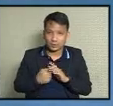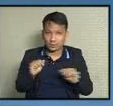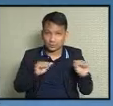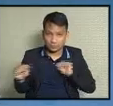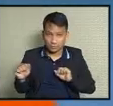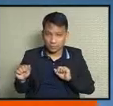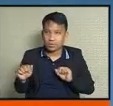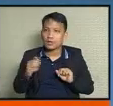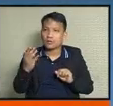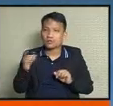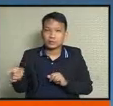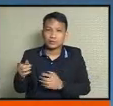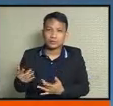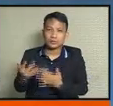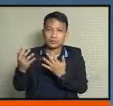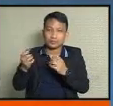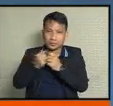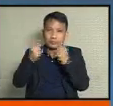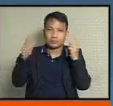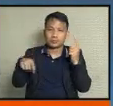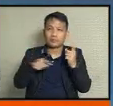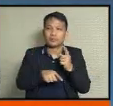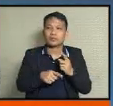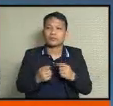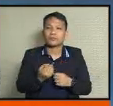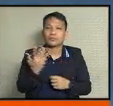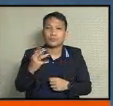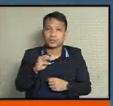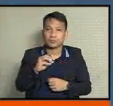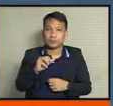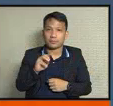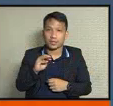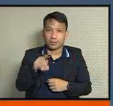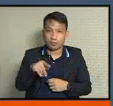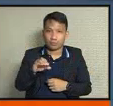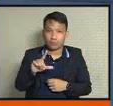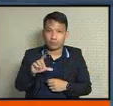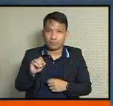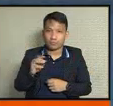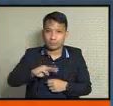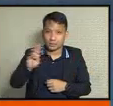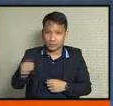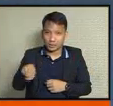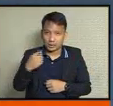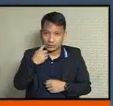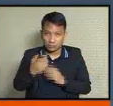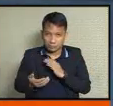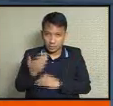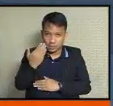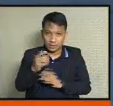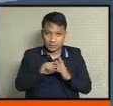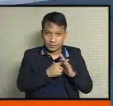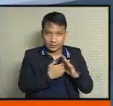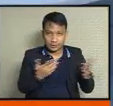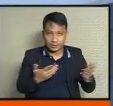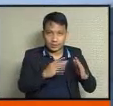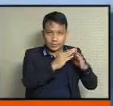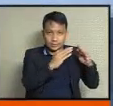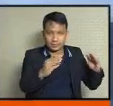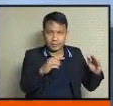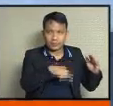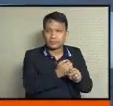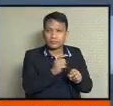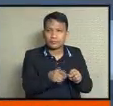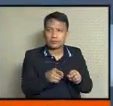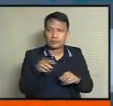Simulan natin ang aksyon sa sunog na gumising sa mga taga-Sampaloc, Manila kanina madaling araw. Sinasabing nagmulang apoy sa isang bahay na